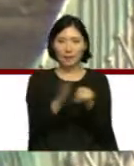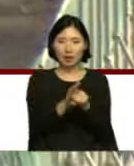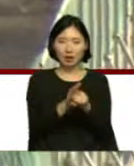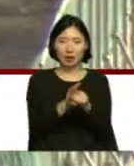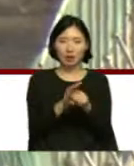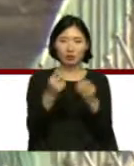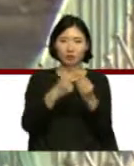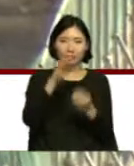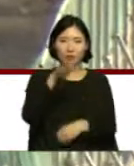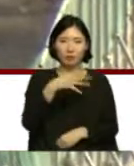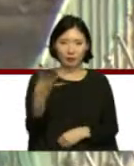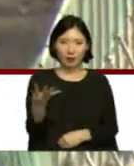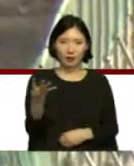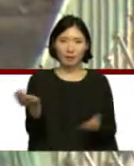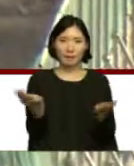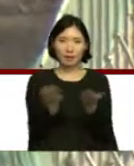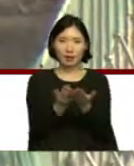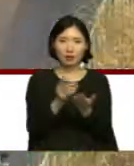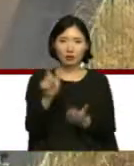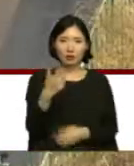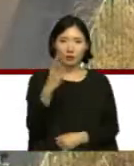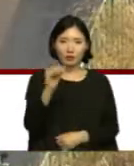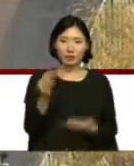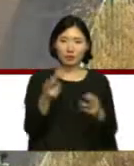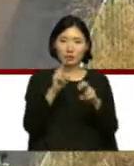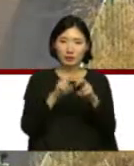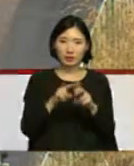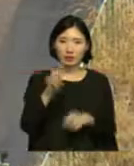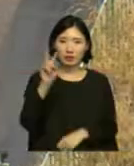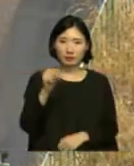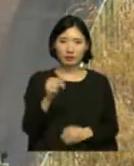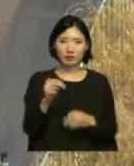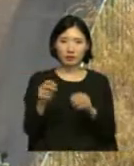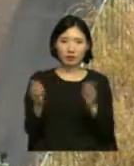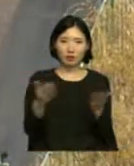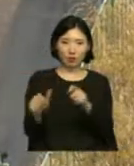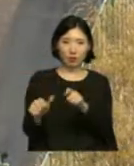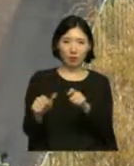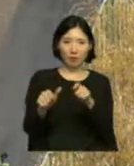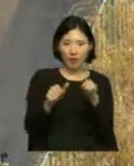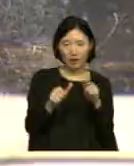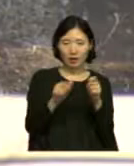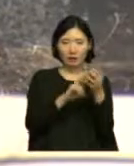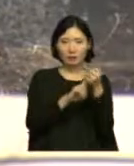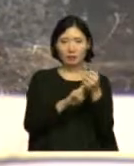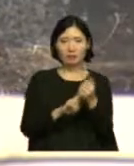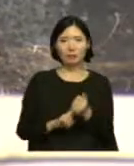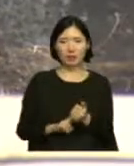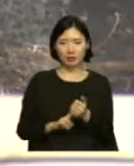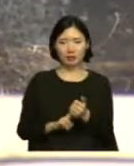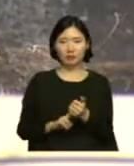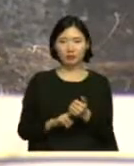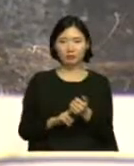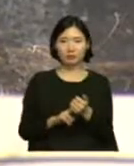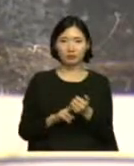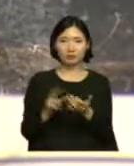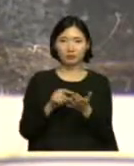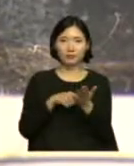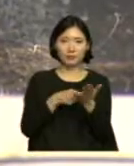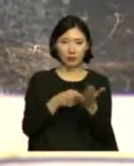와 맞먹는 6백만 개의 일자리와 2만 여개의 고용창출이 잠식 된다는 주장이 제기됐습니다